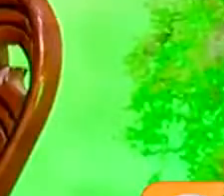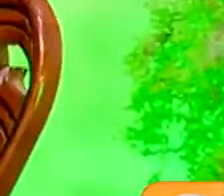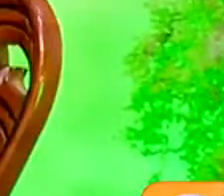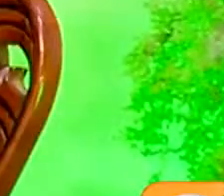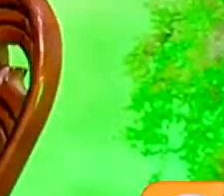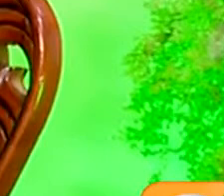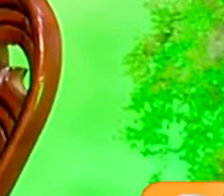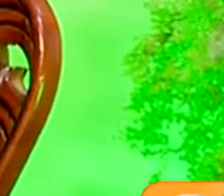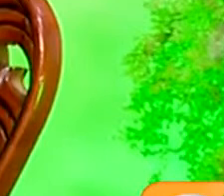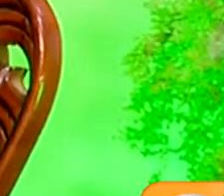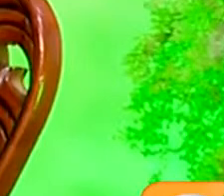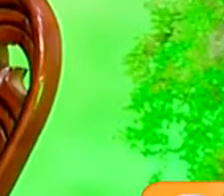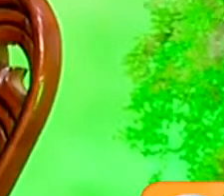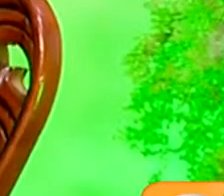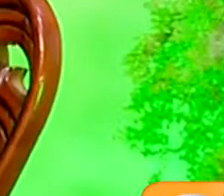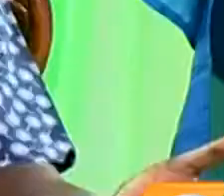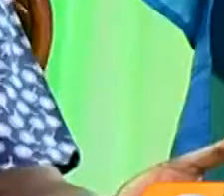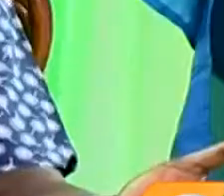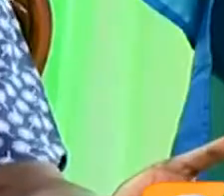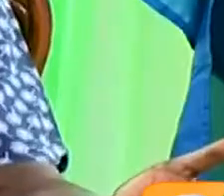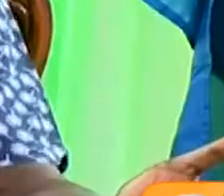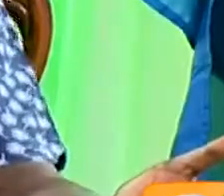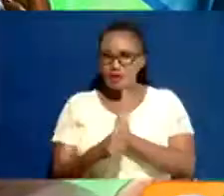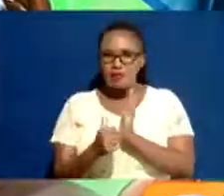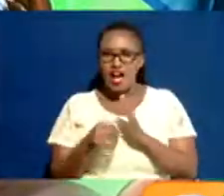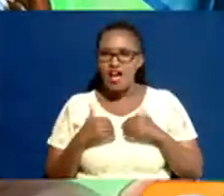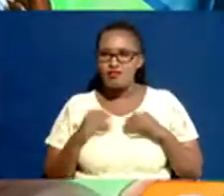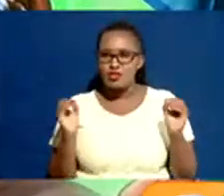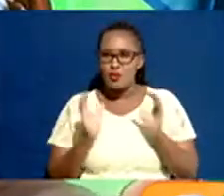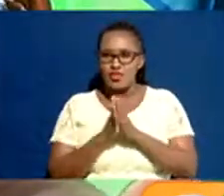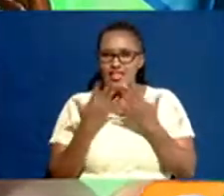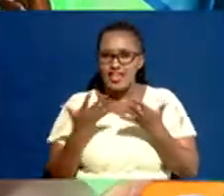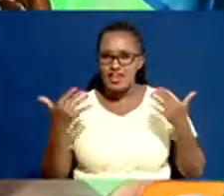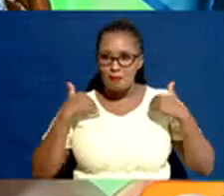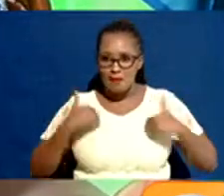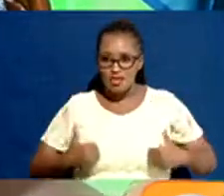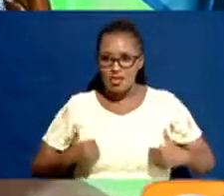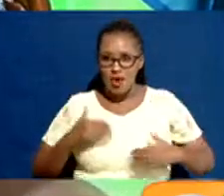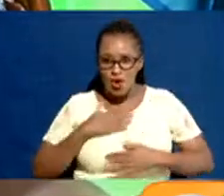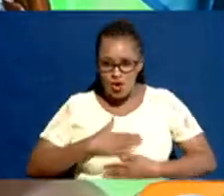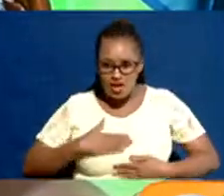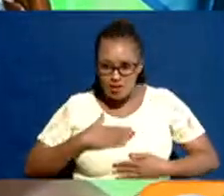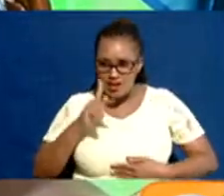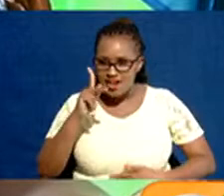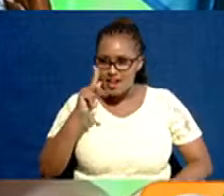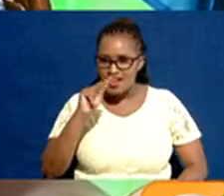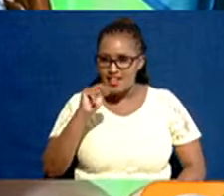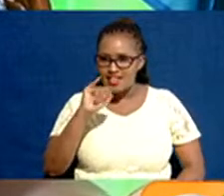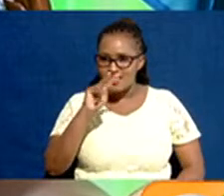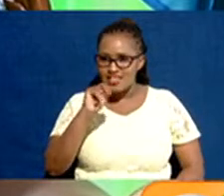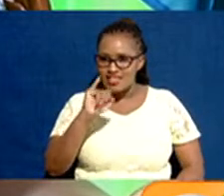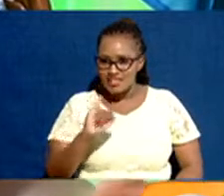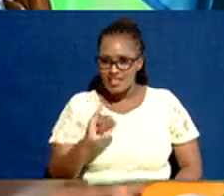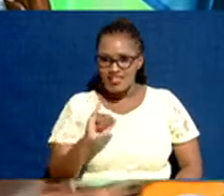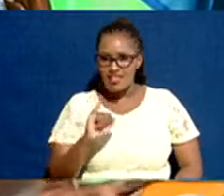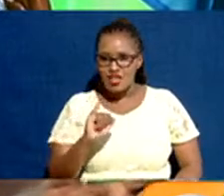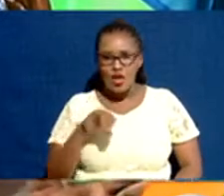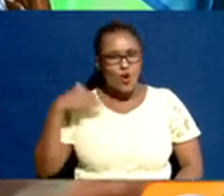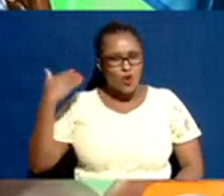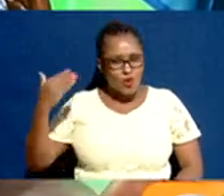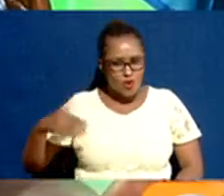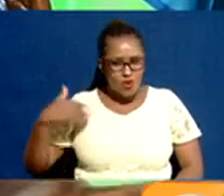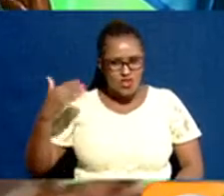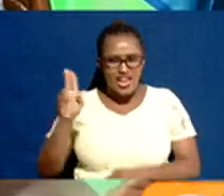Kenya Kwanza? I have no bitterness with anybody. Honorable Kanini Kega used